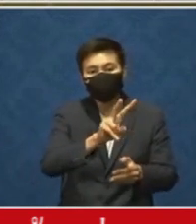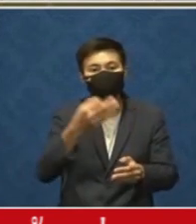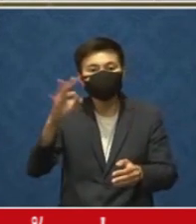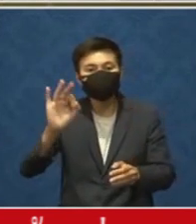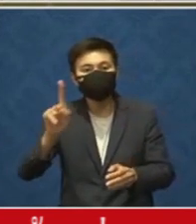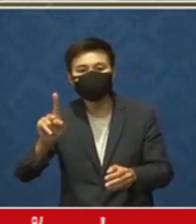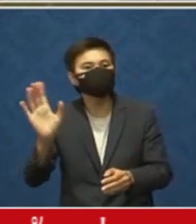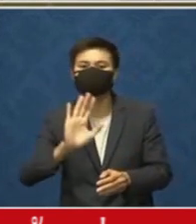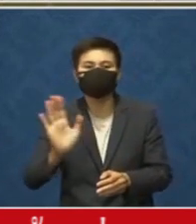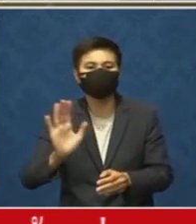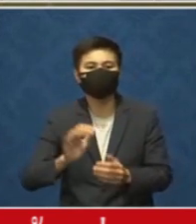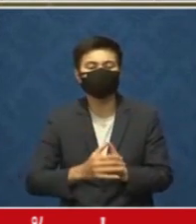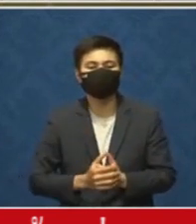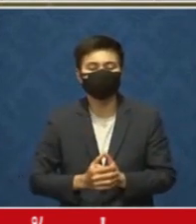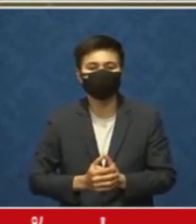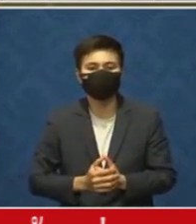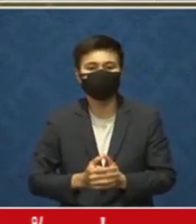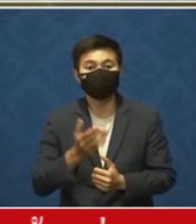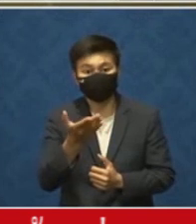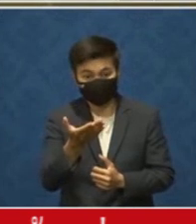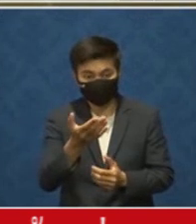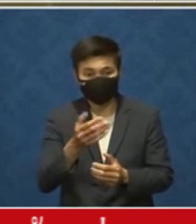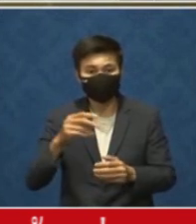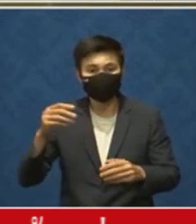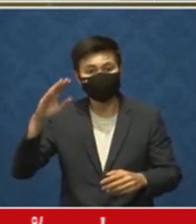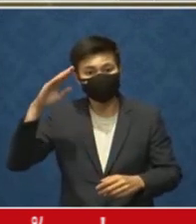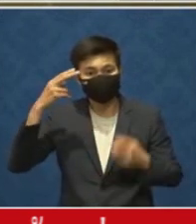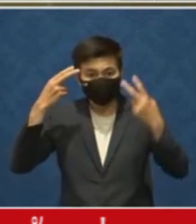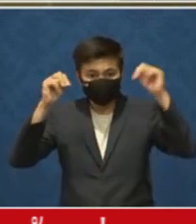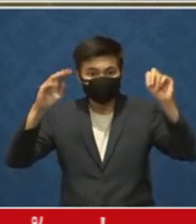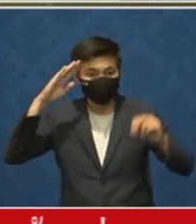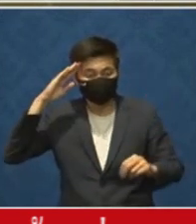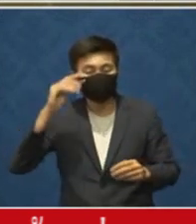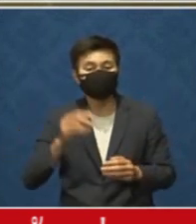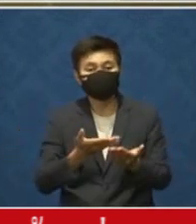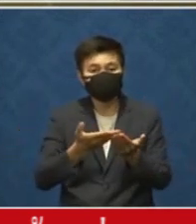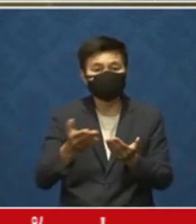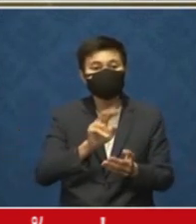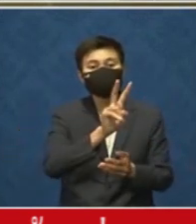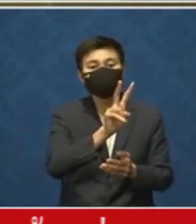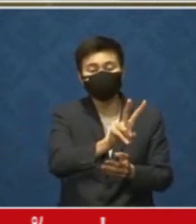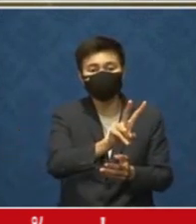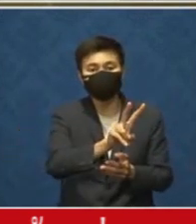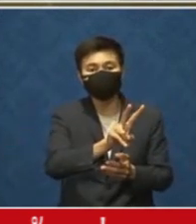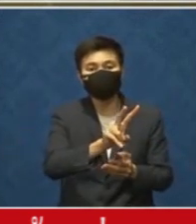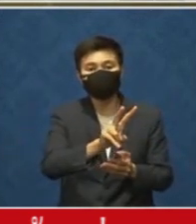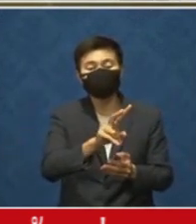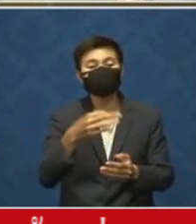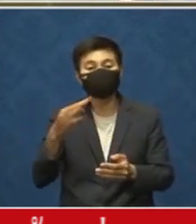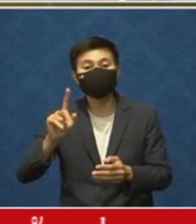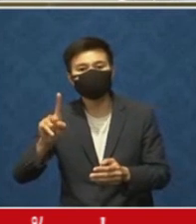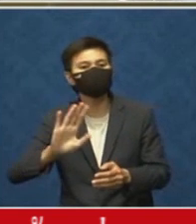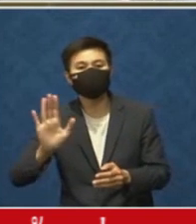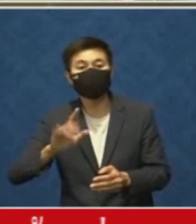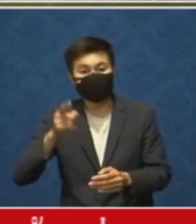พลเอกประยุทธ์เนี่ยได้บอกว่าซื้อ2แถม1แต่เวลาไปซื้อเขาจริงนะครับซื้อทั้ง3ลำท่านประธานครับ